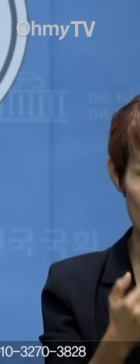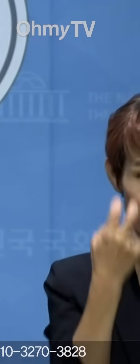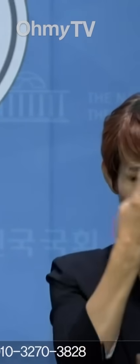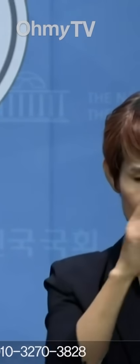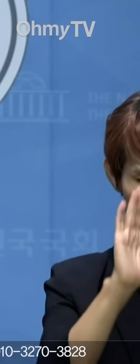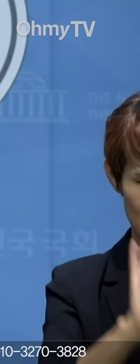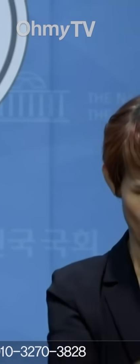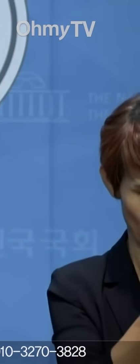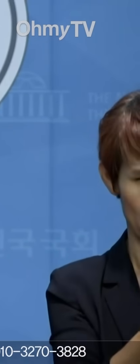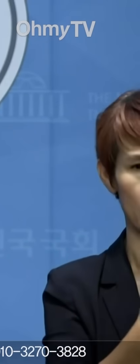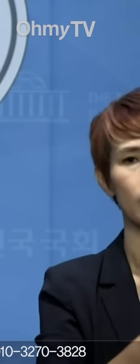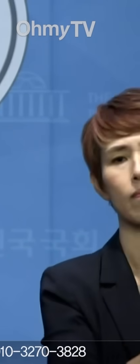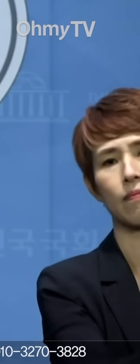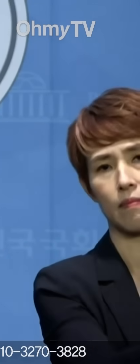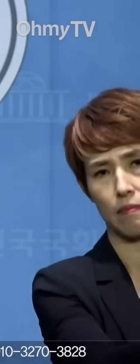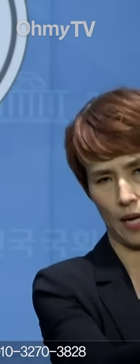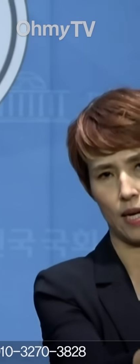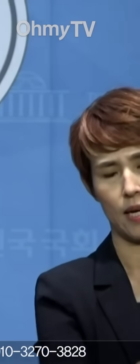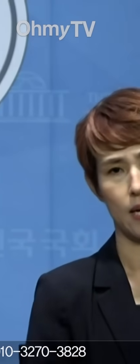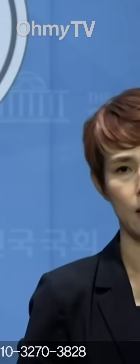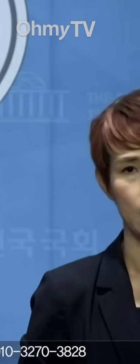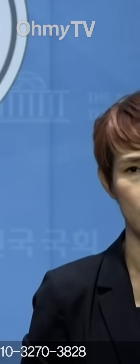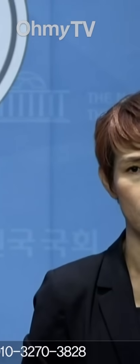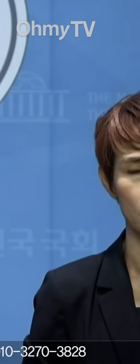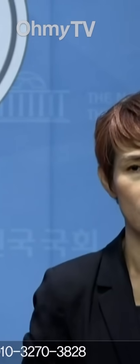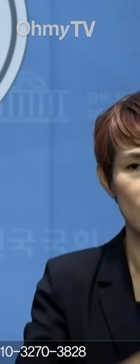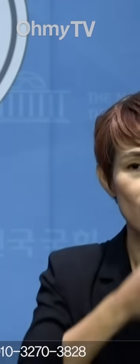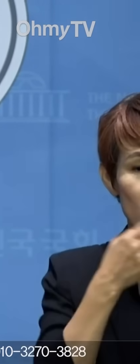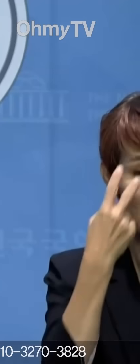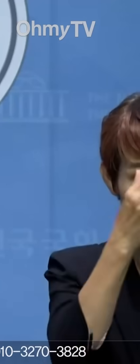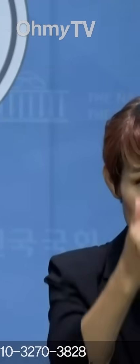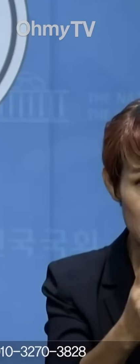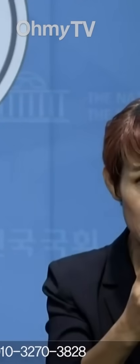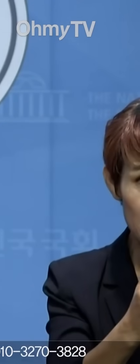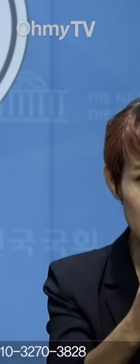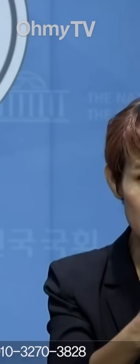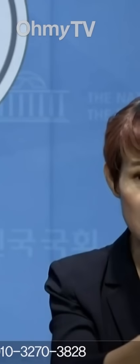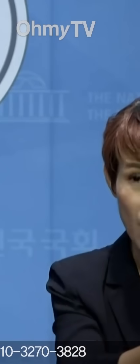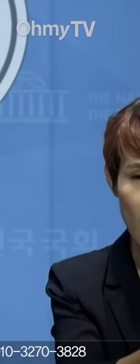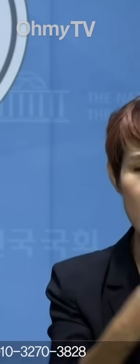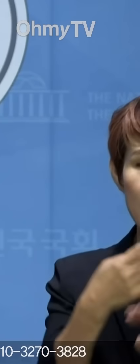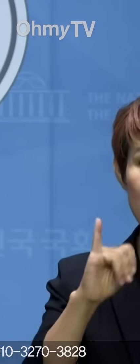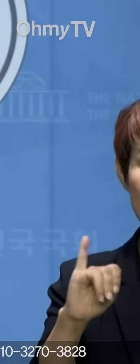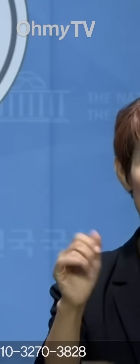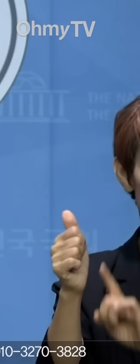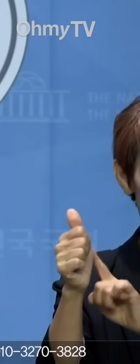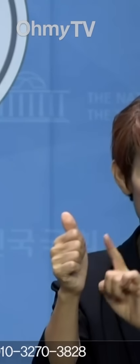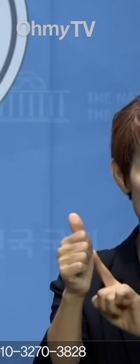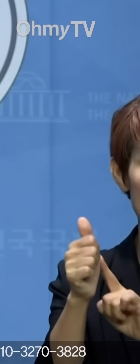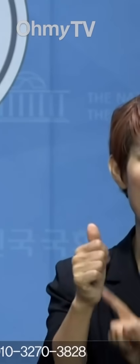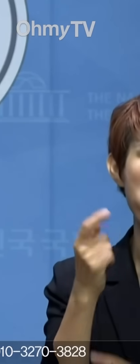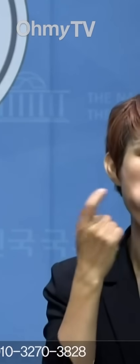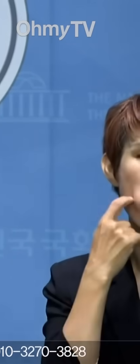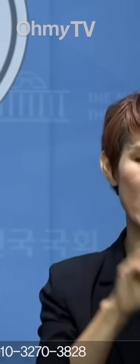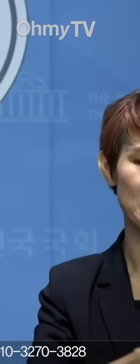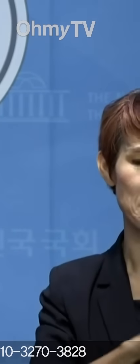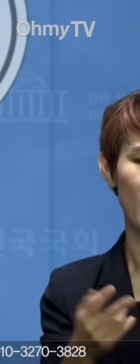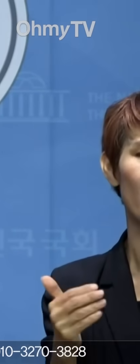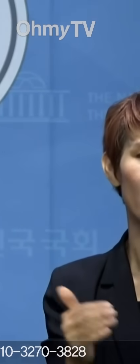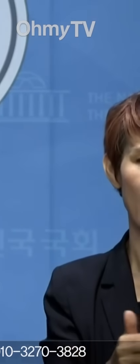잘못되었다고 발표했습니다. 그러자 수원지검이 리호남은 위장신분을 사용했다라고